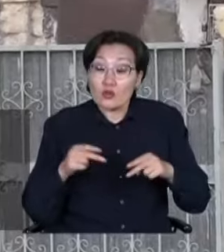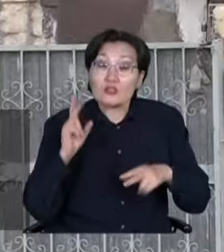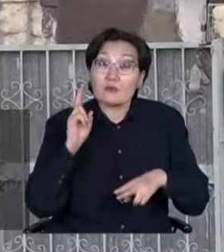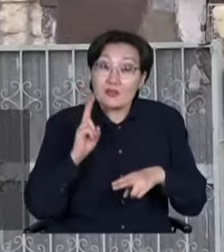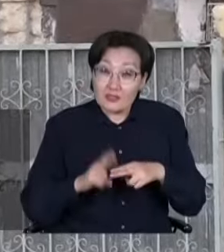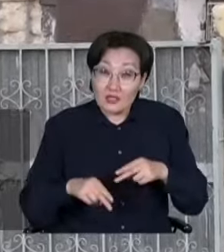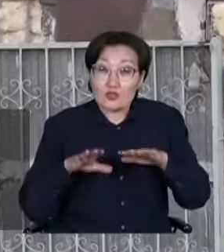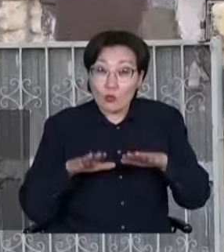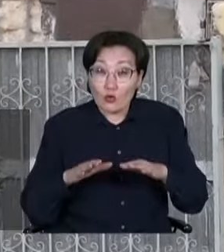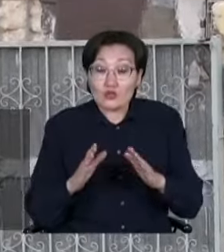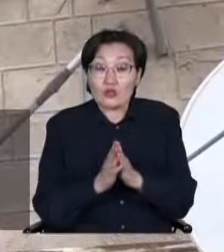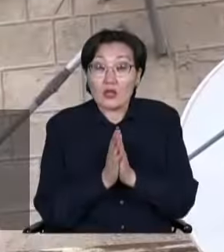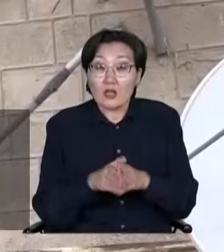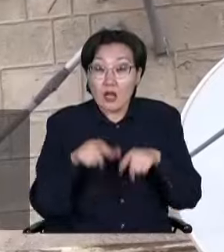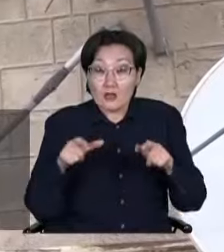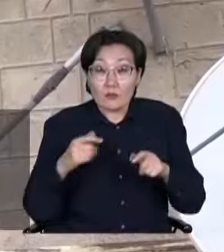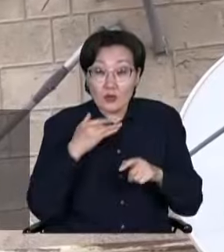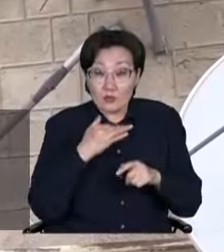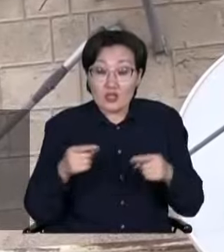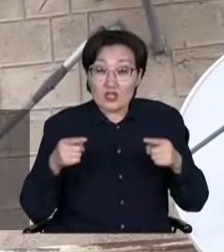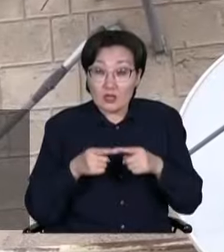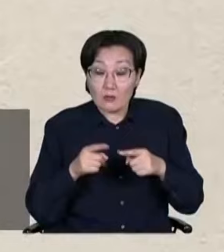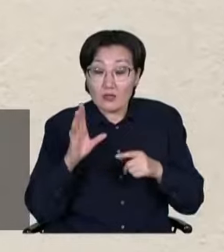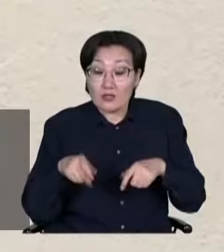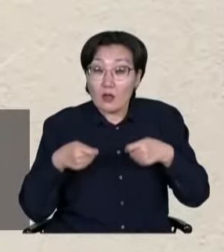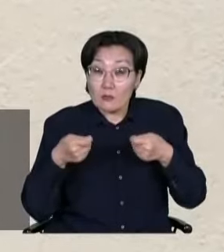жетерлік. Енді билік жалдамалы пәтерлерді ұсынып көрмек.